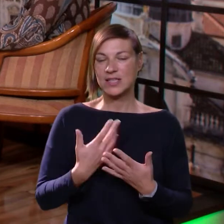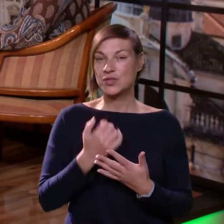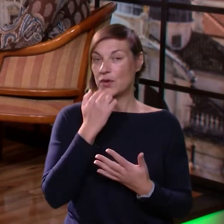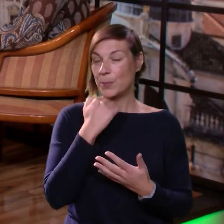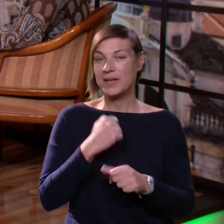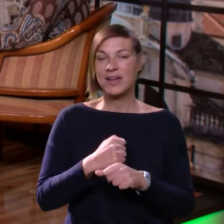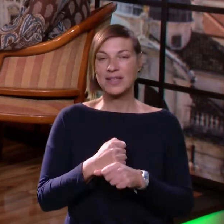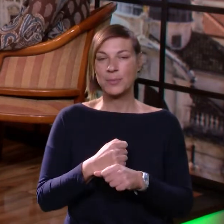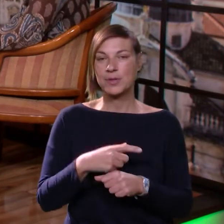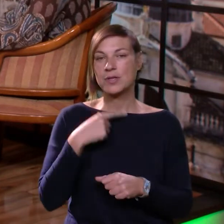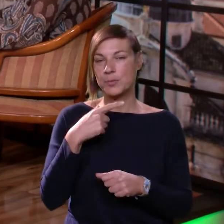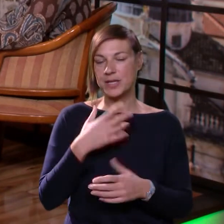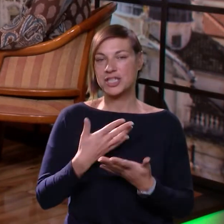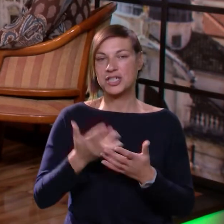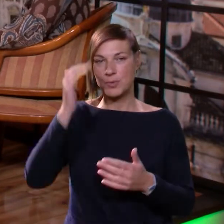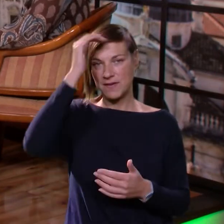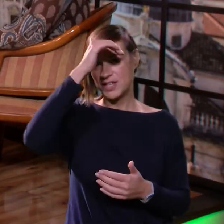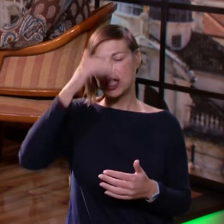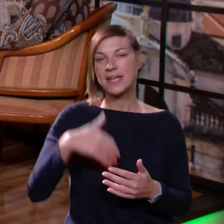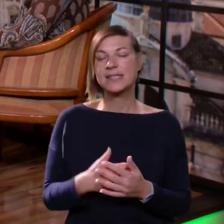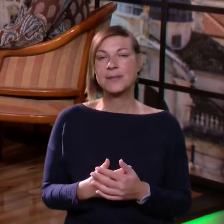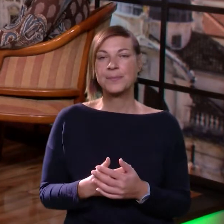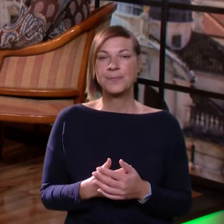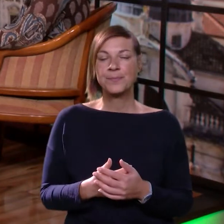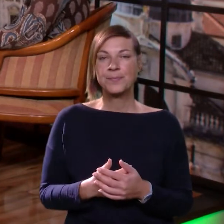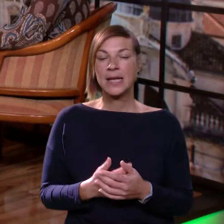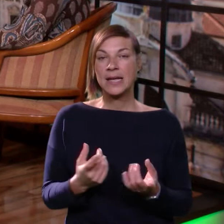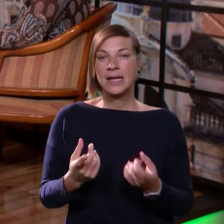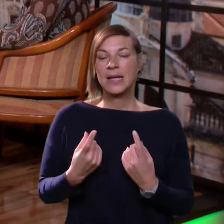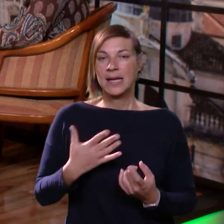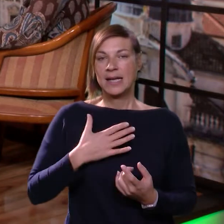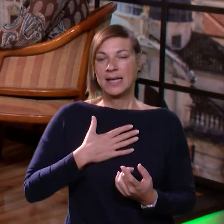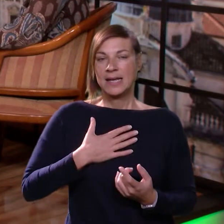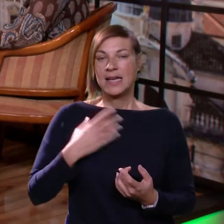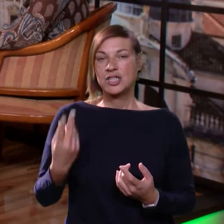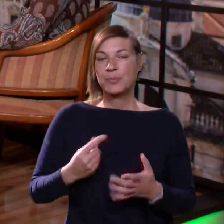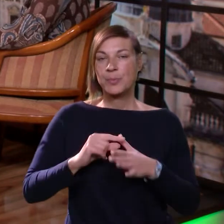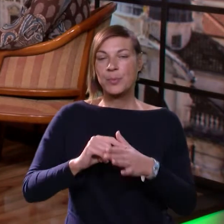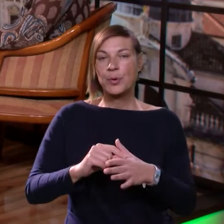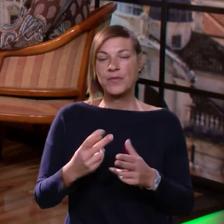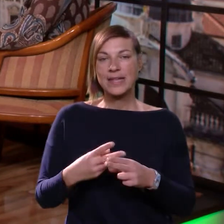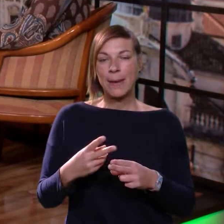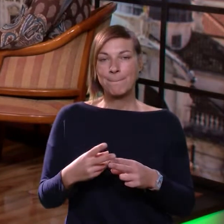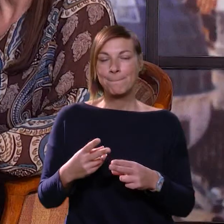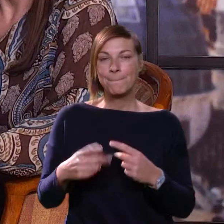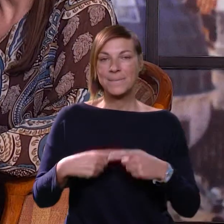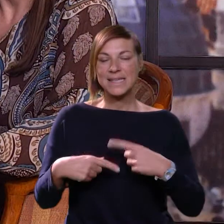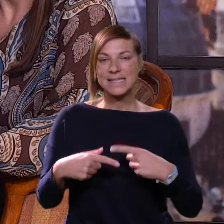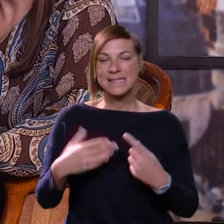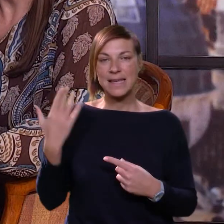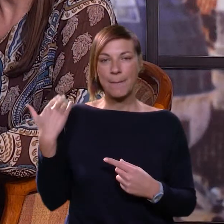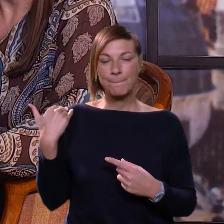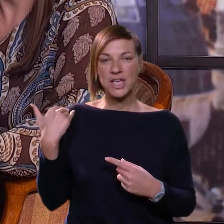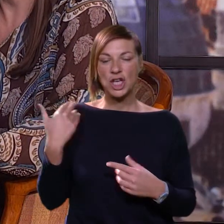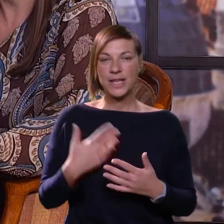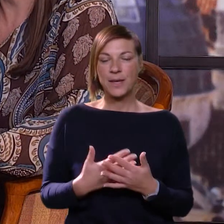o privatnom poslu, pričat ćemo o tome i večeras, ali zapravo naš povod ove emisije